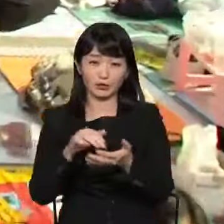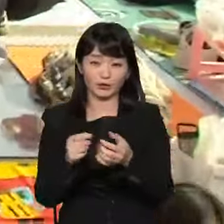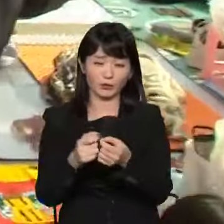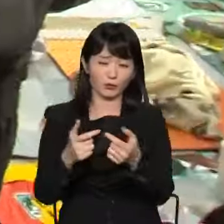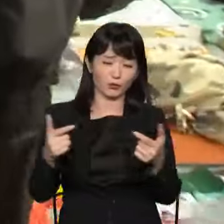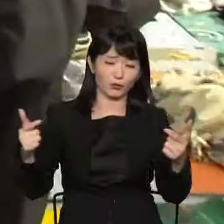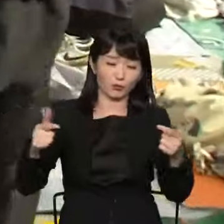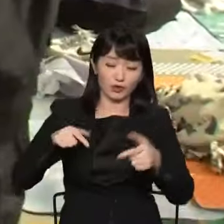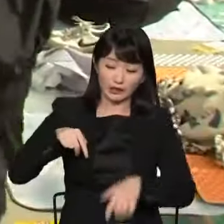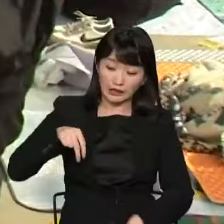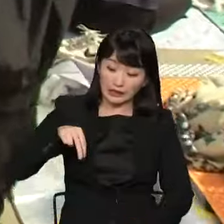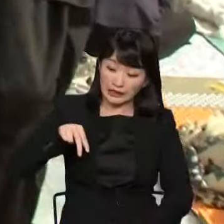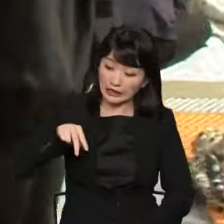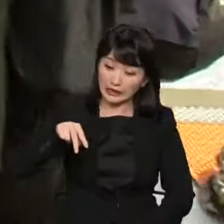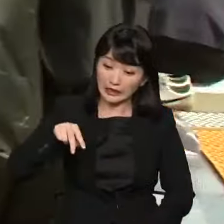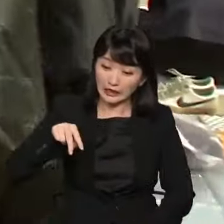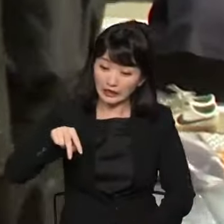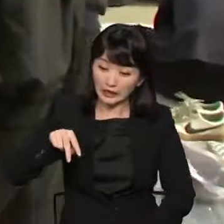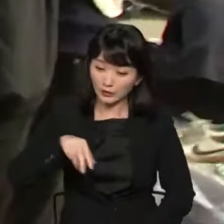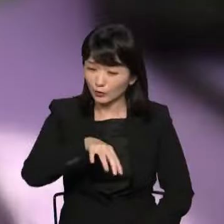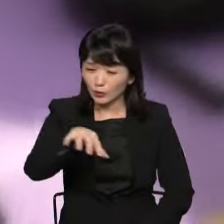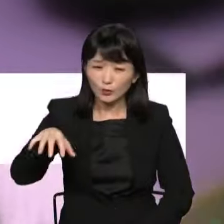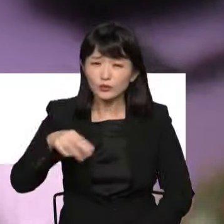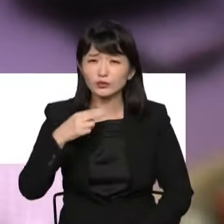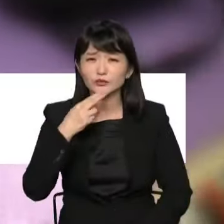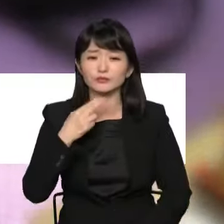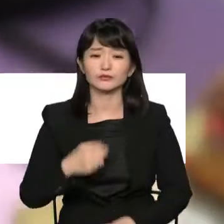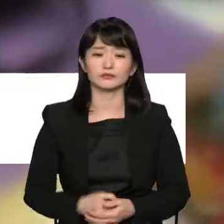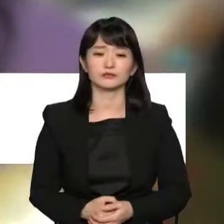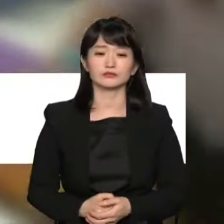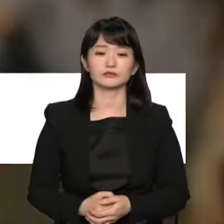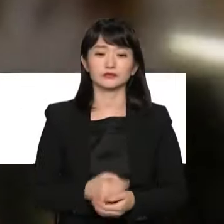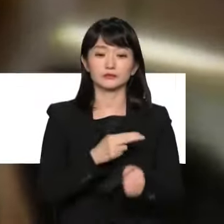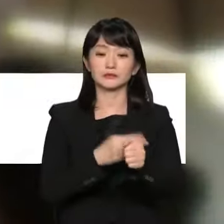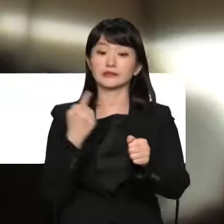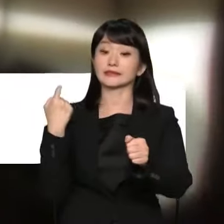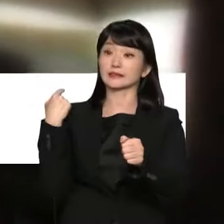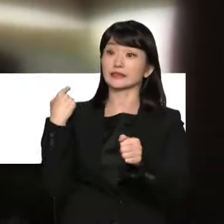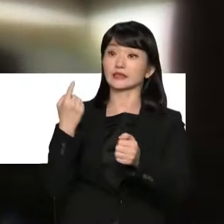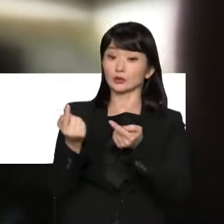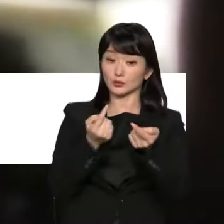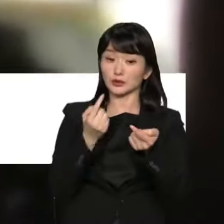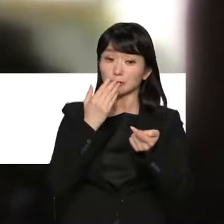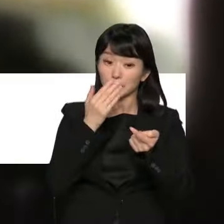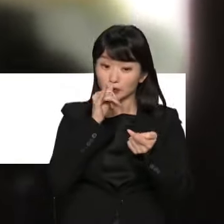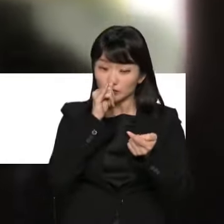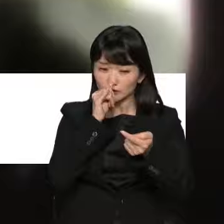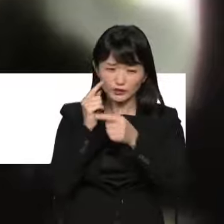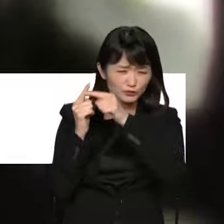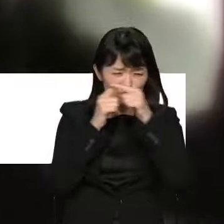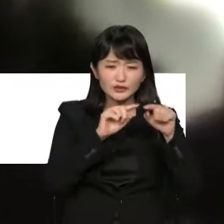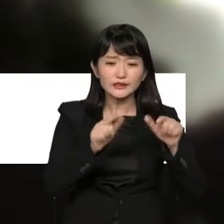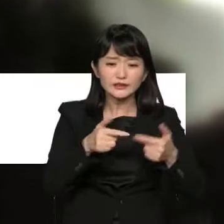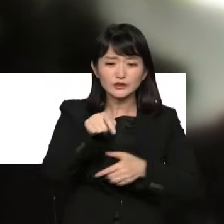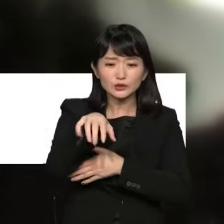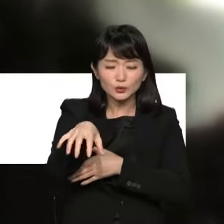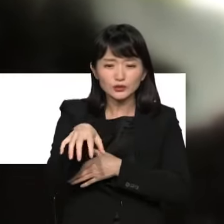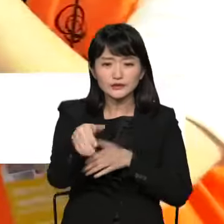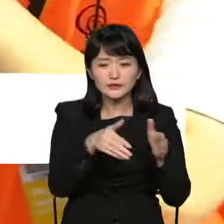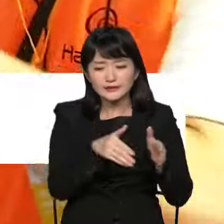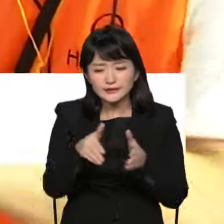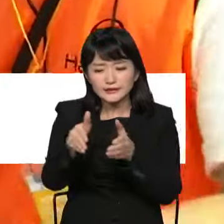통로를 확보하는 것도 쉽지 않습니다. 선생님 뒤에서도 조정 가능한 부분까지 뭐 무조건 아니라 여기 그래도 확보